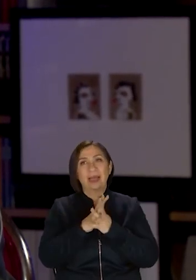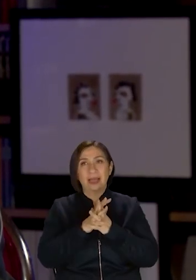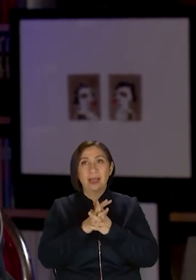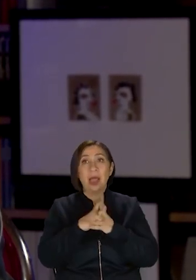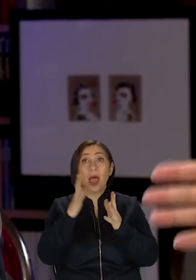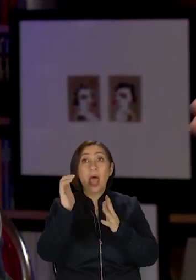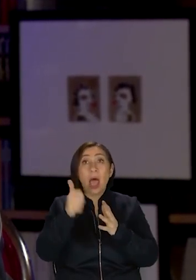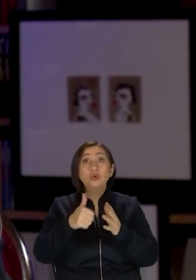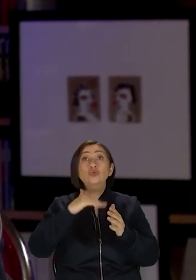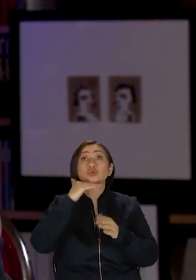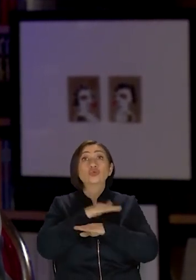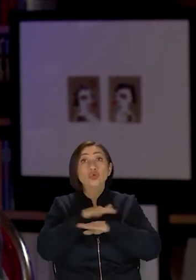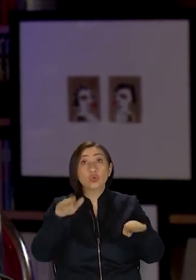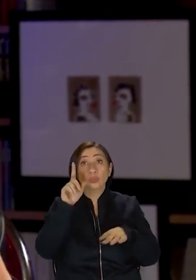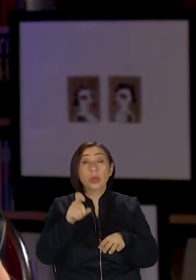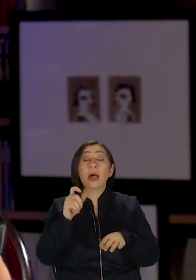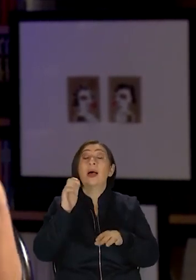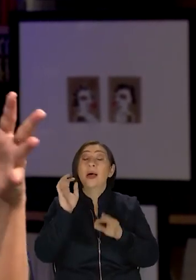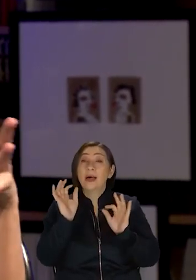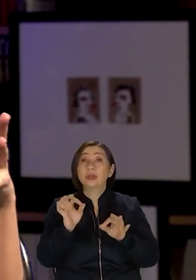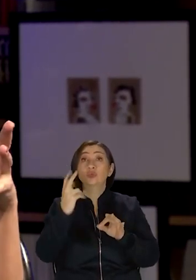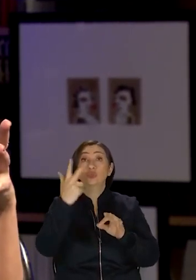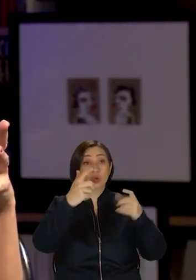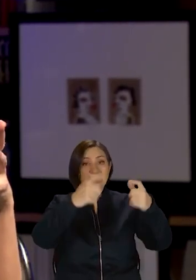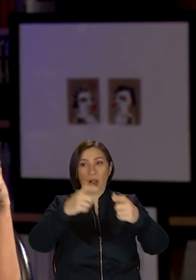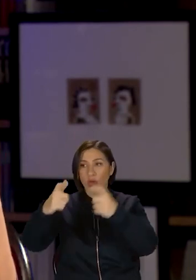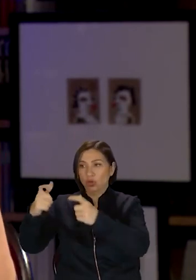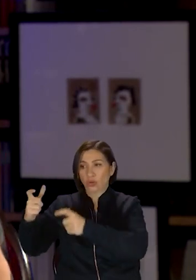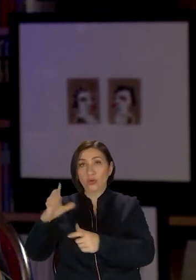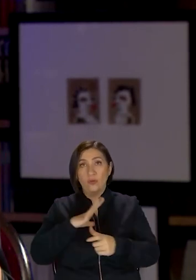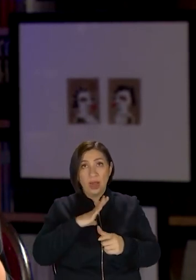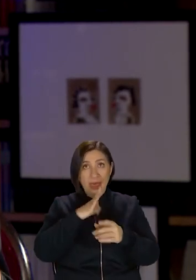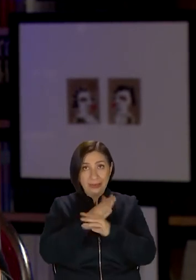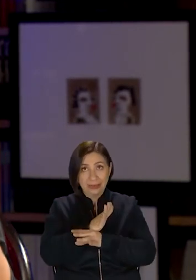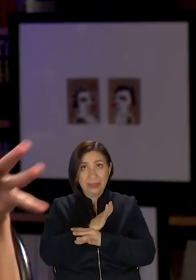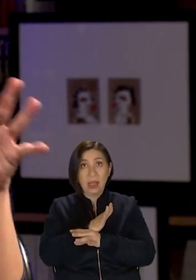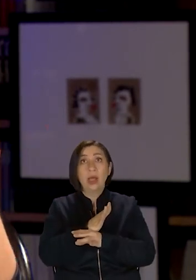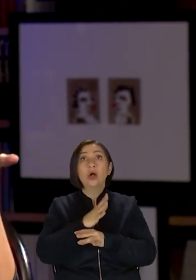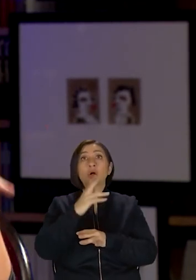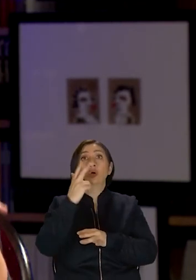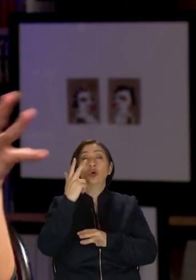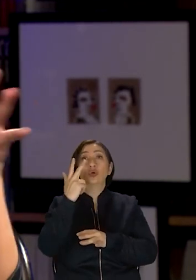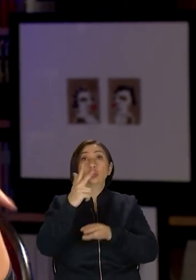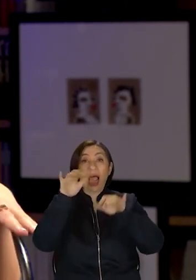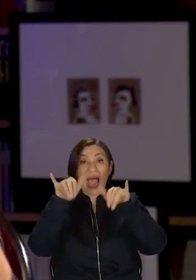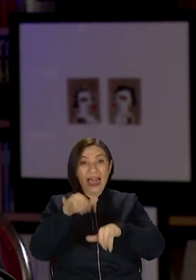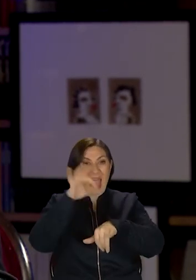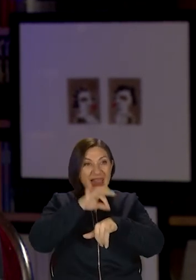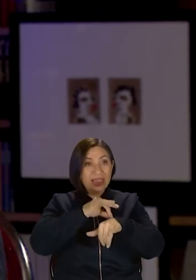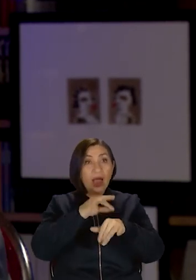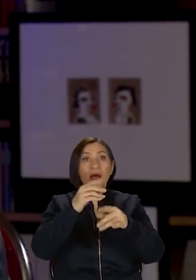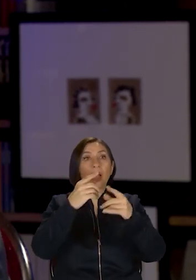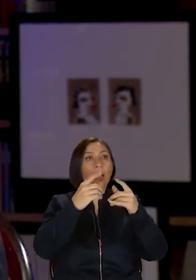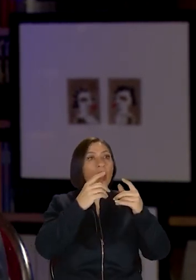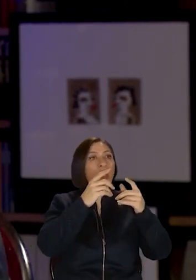gün dolu mu konserler? Her gün dolu. Hem, hem de yani 3 salonumuz var bizim aslında. 3 aynı anda 3 etkinlik